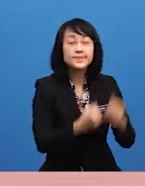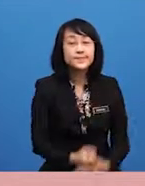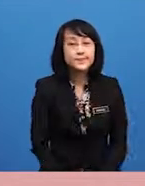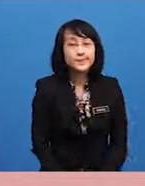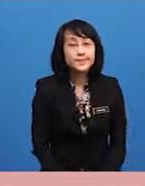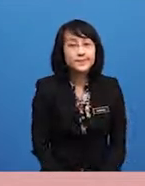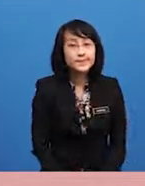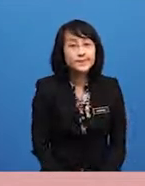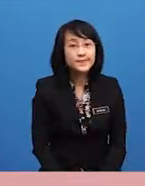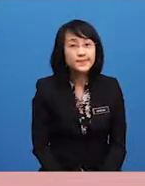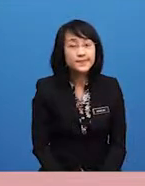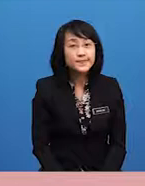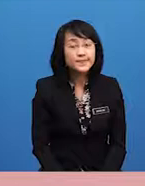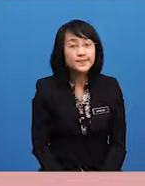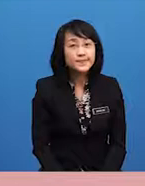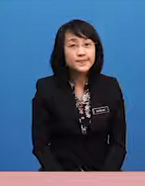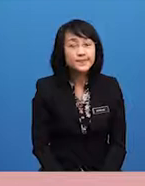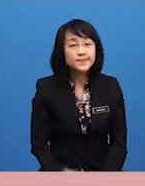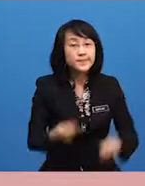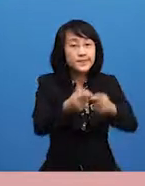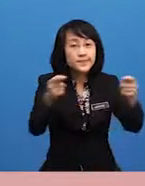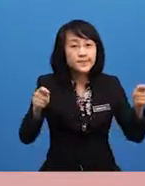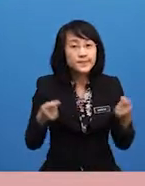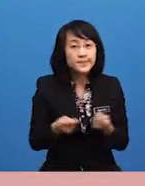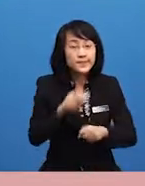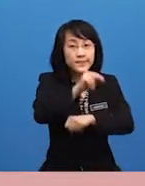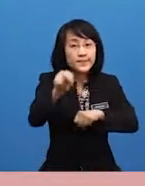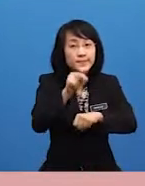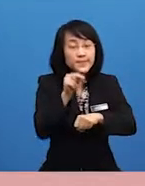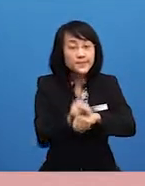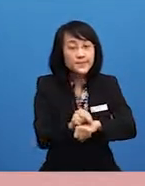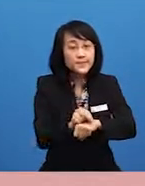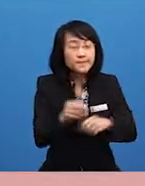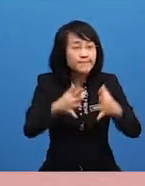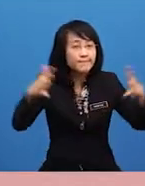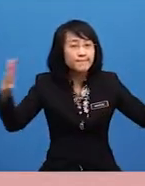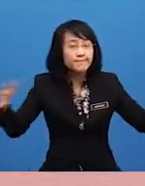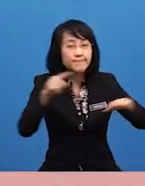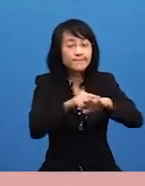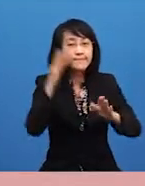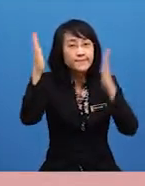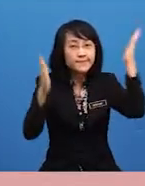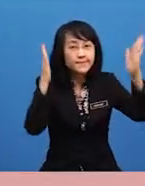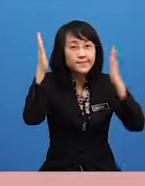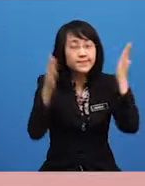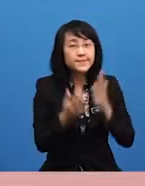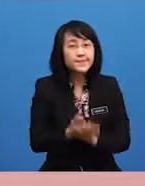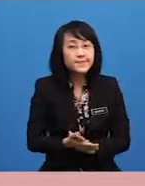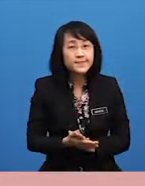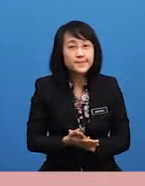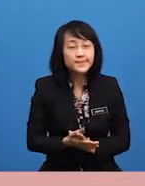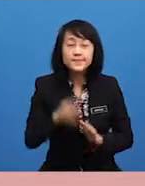di Pahang yang merupakan tasik semula jadi terbesar di Malaysia.